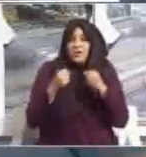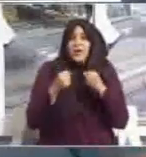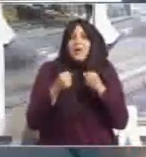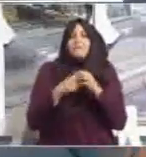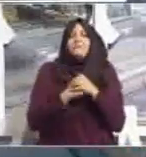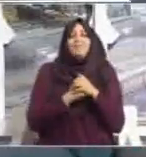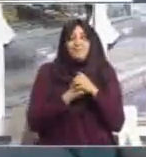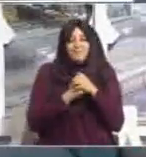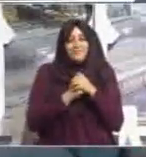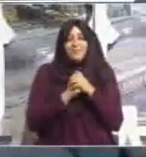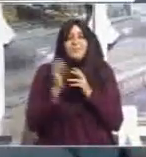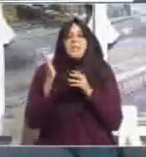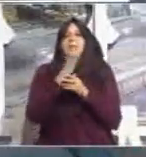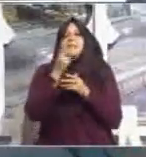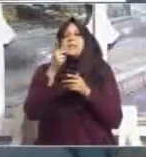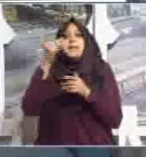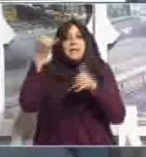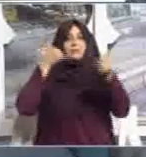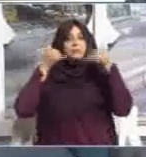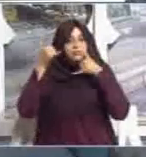أحمد